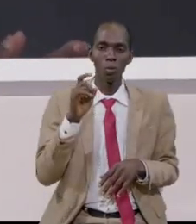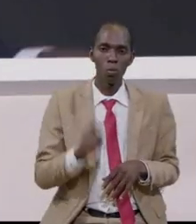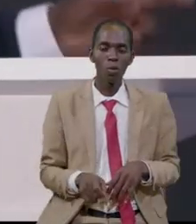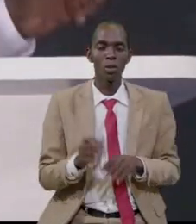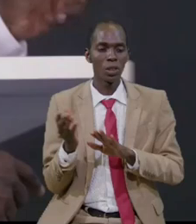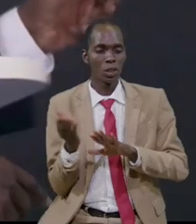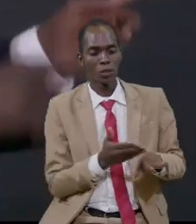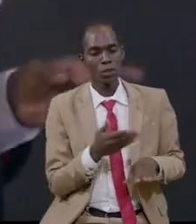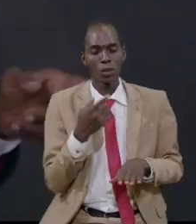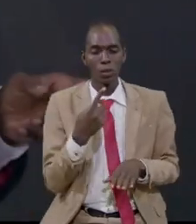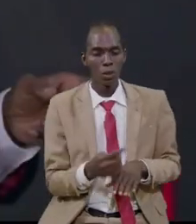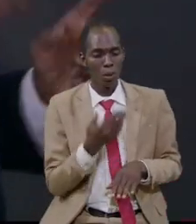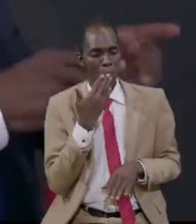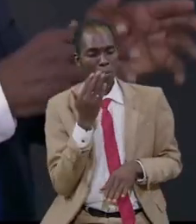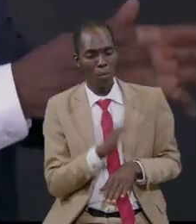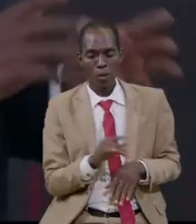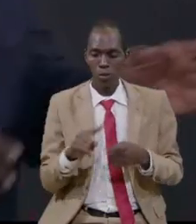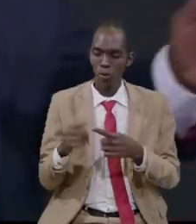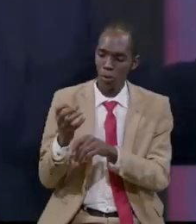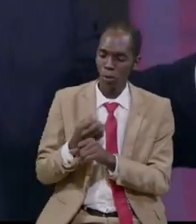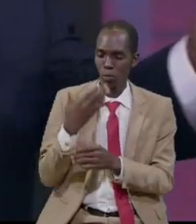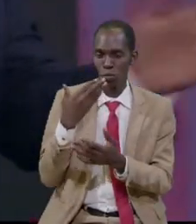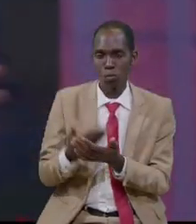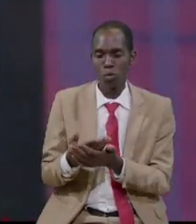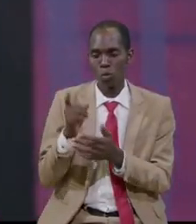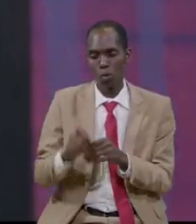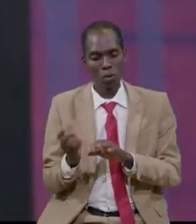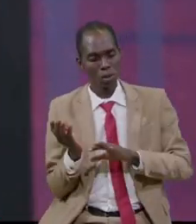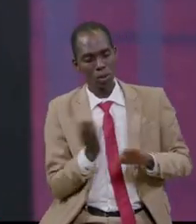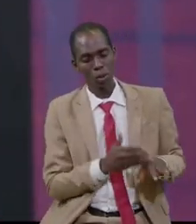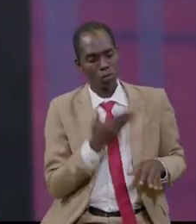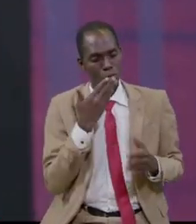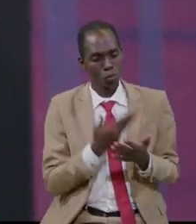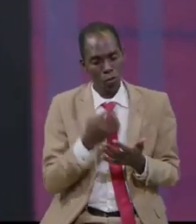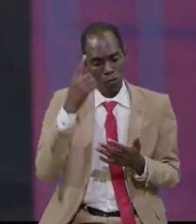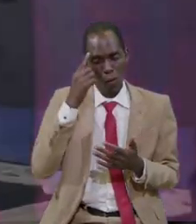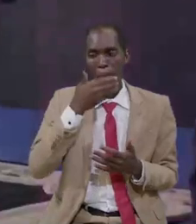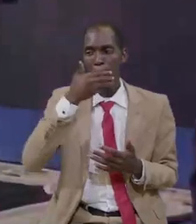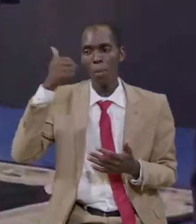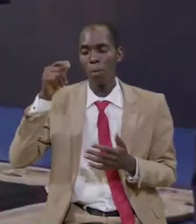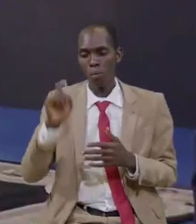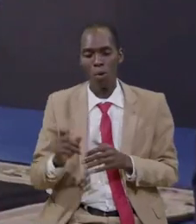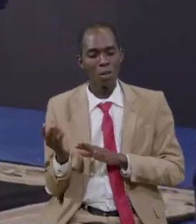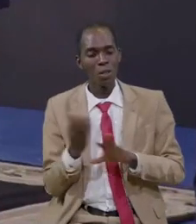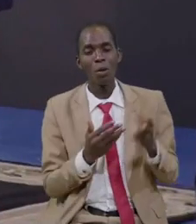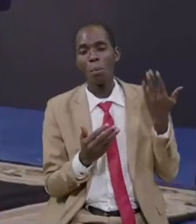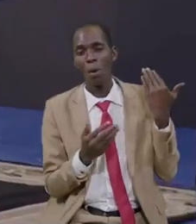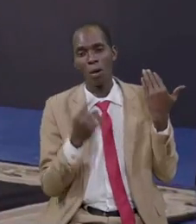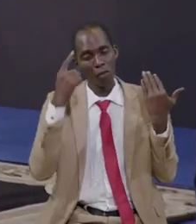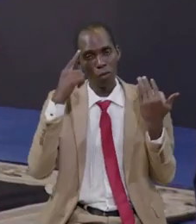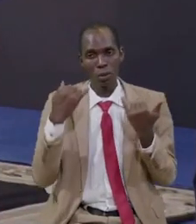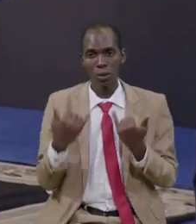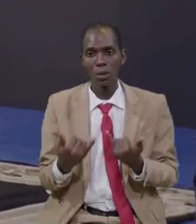le mauvais pour le bien, laisser le bien pour l'excellent. Nous devons laisser le passé pour le présent. Et c'est comme ça